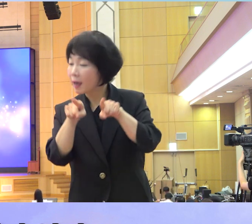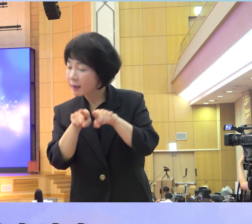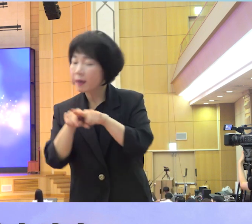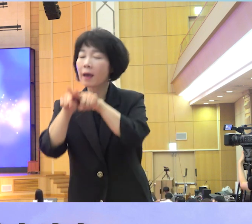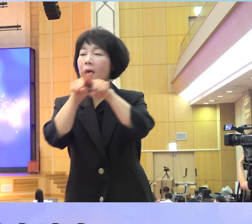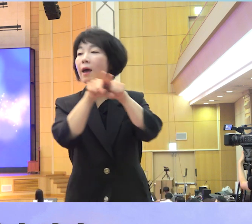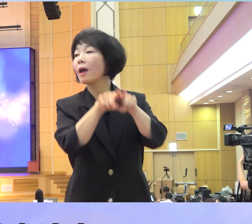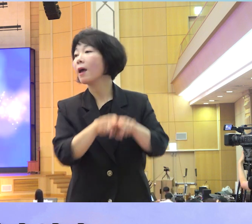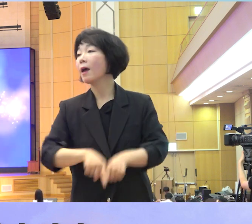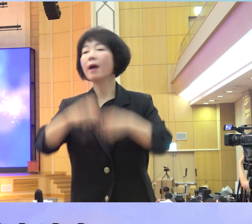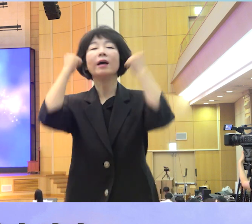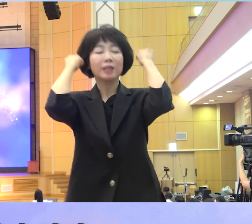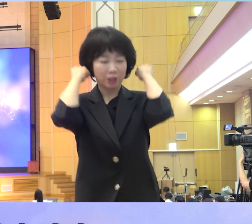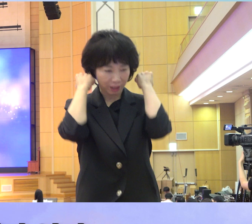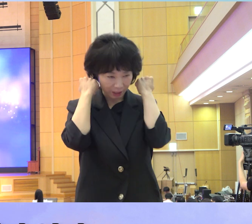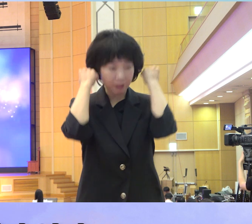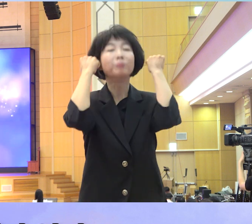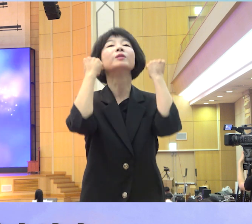함께